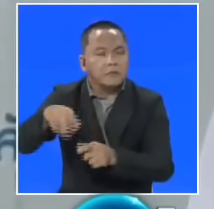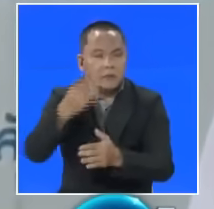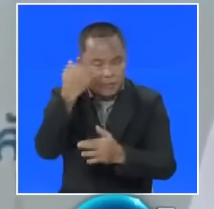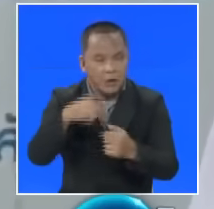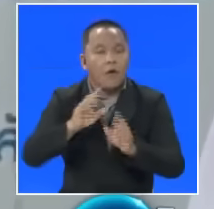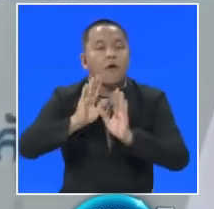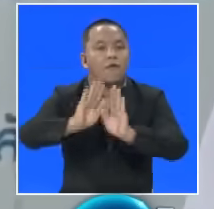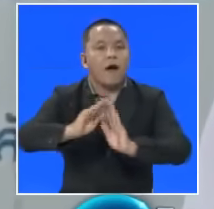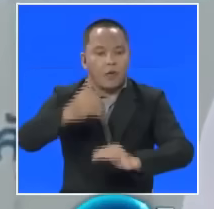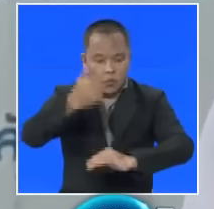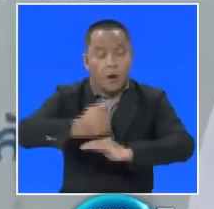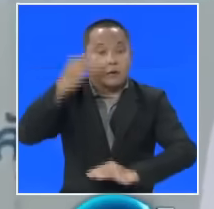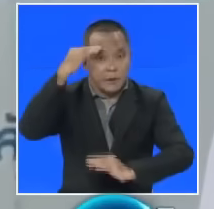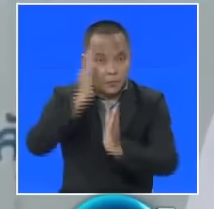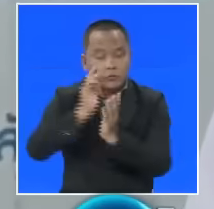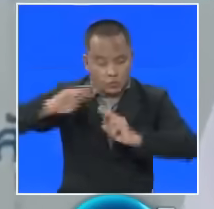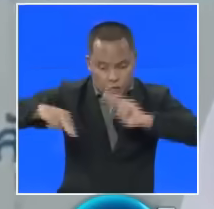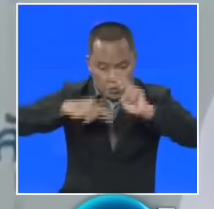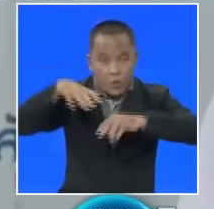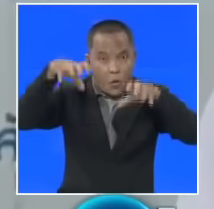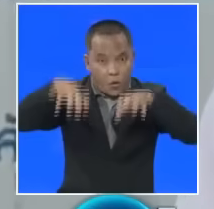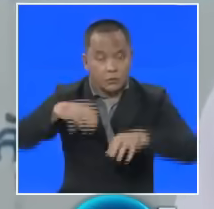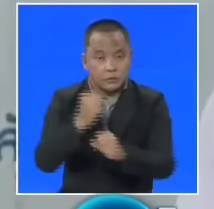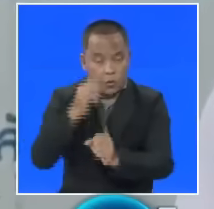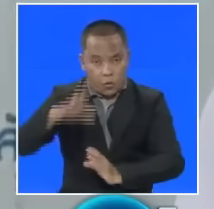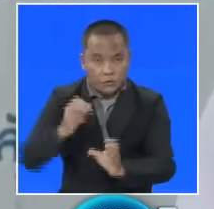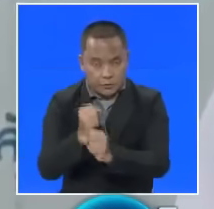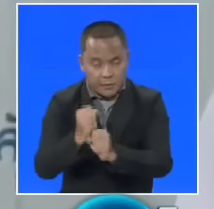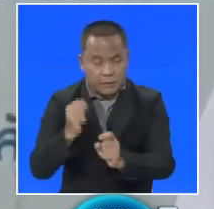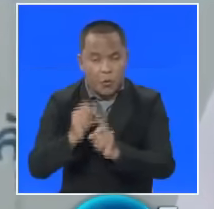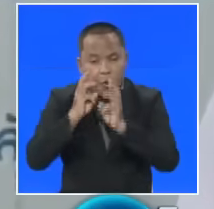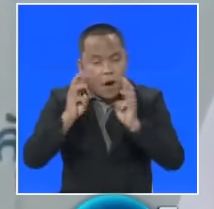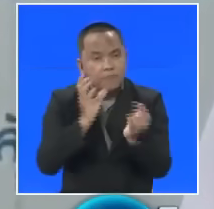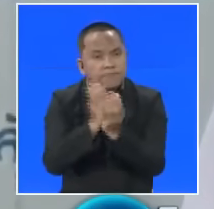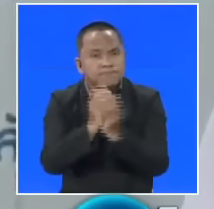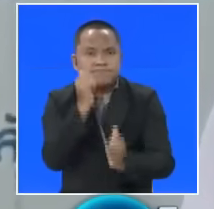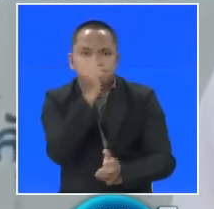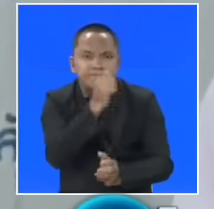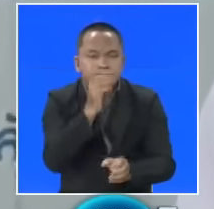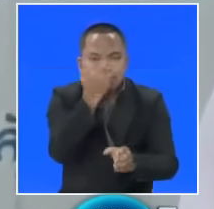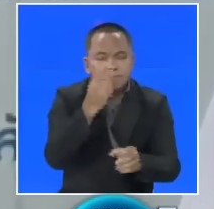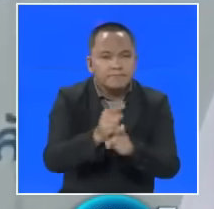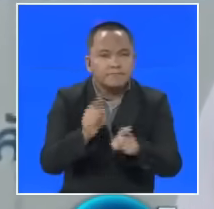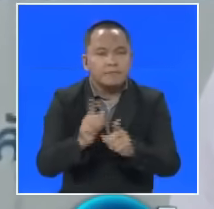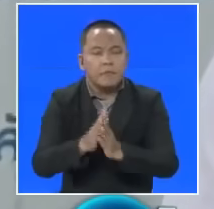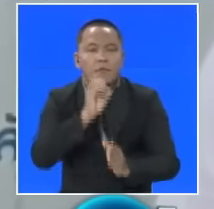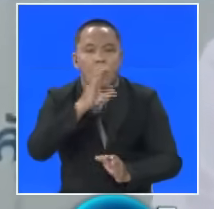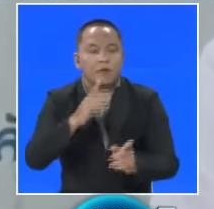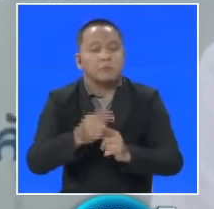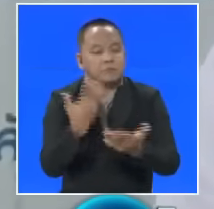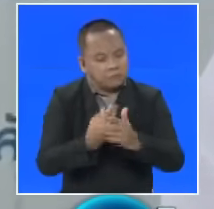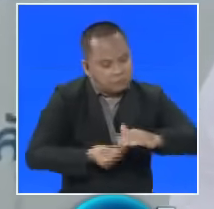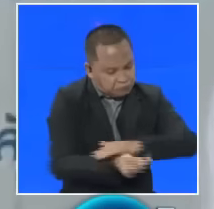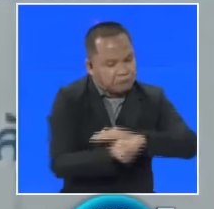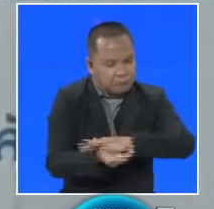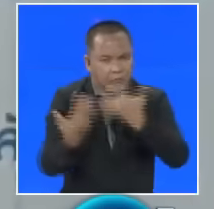พราะนั้นต้องฝากท่านผู้กำกับตรวจสอบกำลังพลในหน่วยงานของท่านว่าเพราะอะไรทำไมเว็บนี้ถึงต้องนัดไปที่บางยี่ขันก็มันอ้างหมดว่ามันจ่ายให้ตำรว